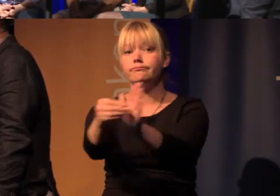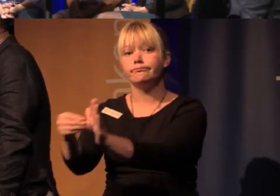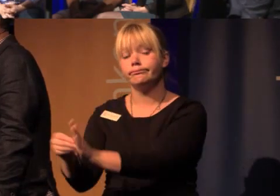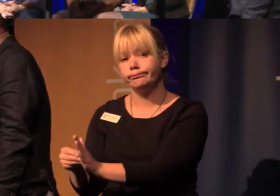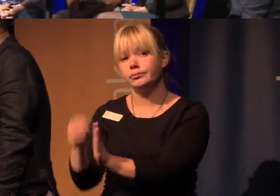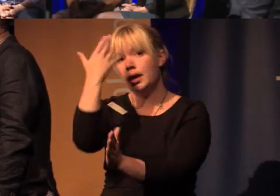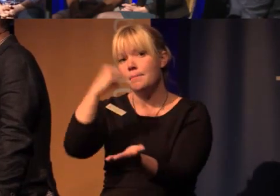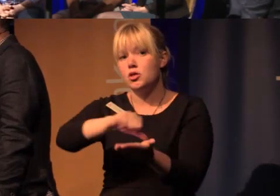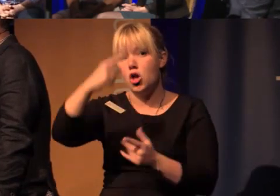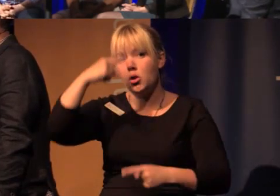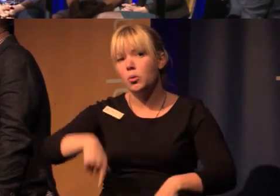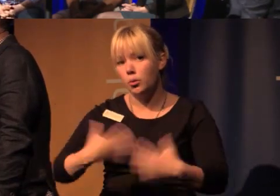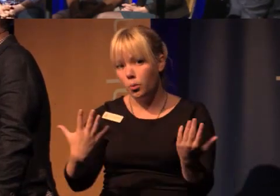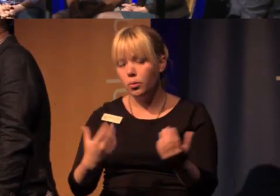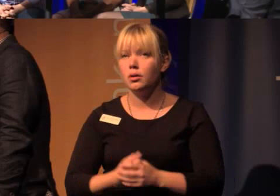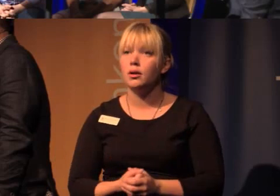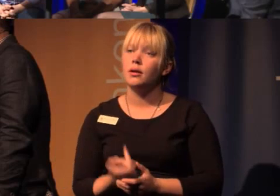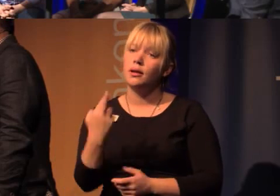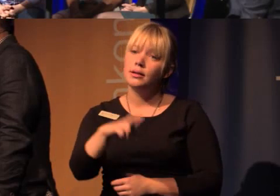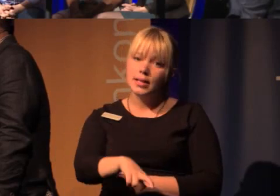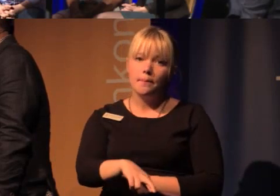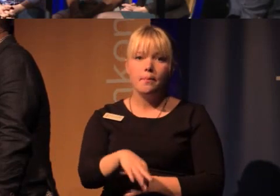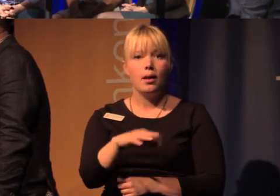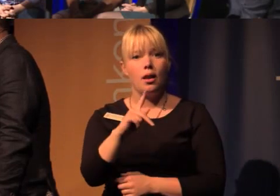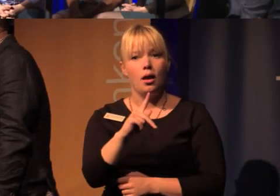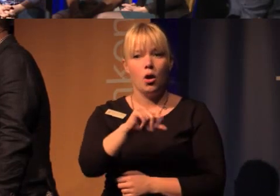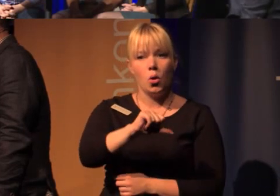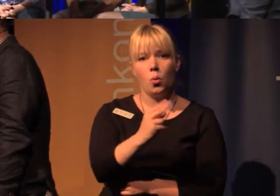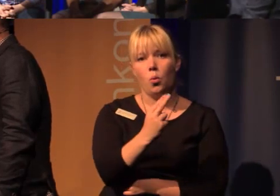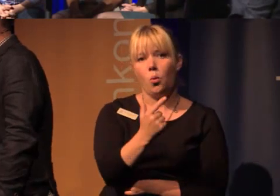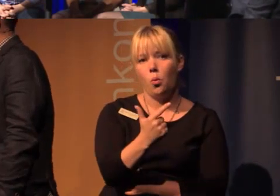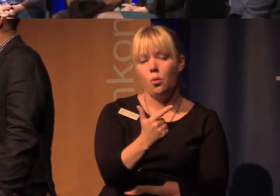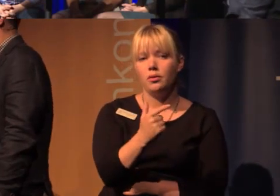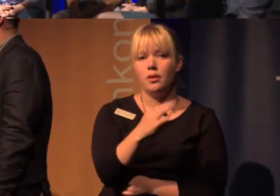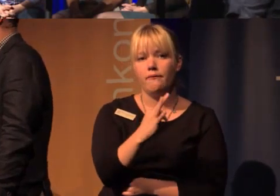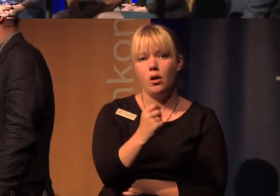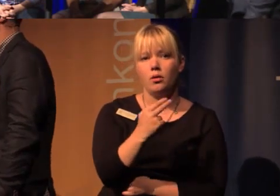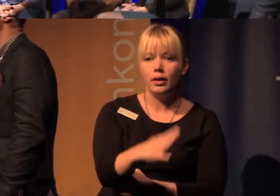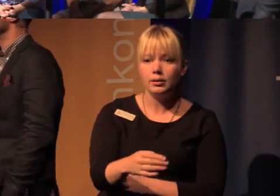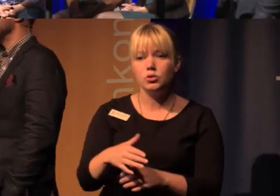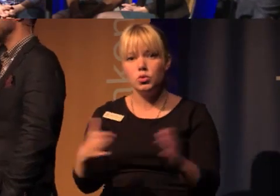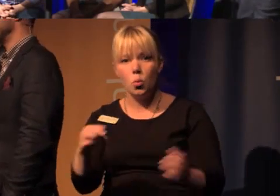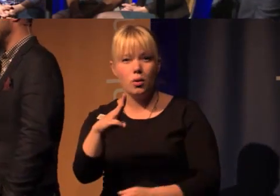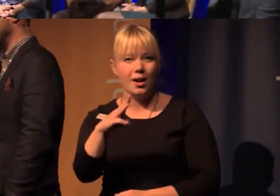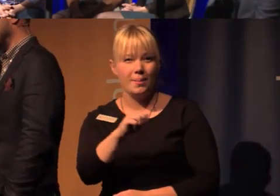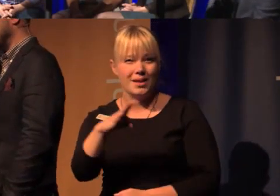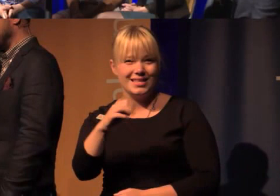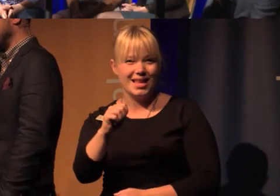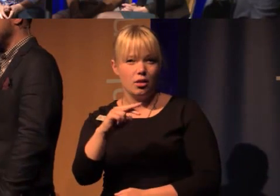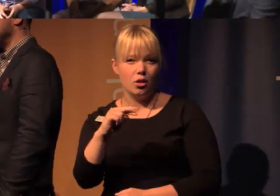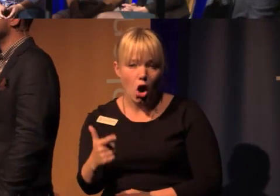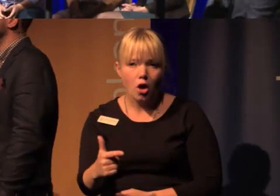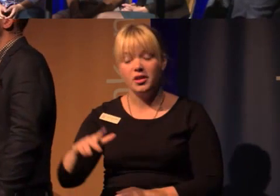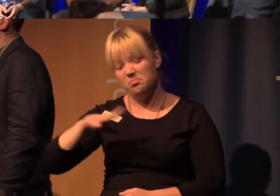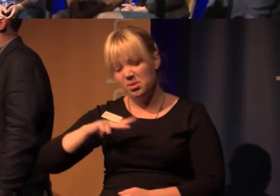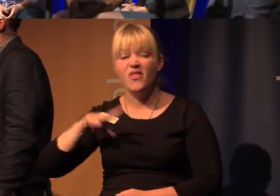det kan sträcka sig från allting från crowdfunding till stora mecenater, privata finanser helt enkelt, som går